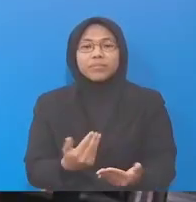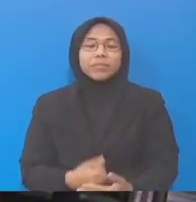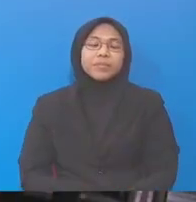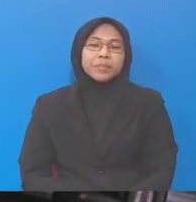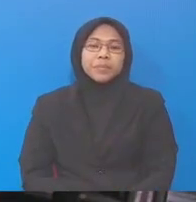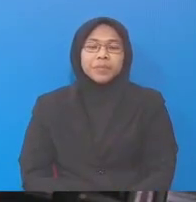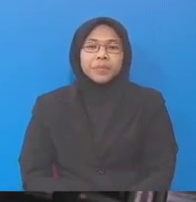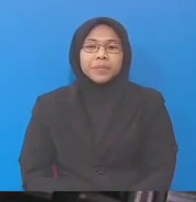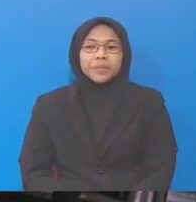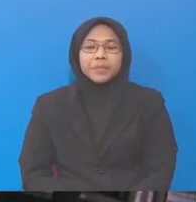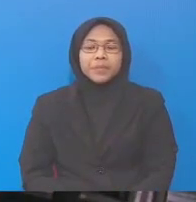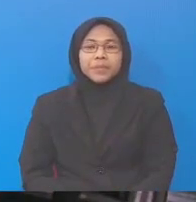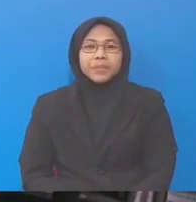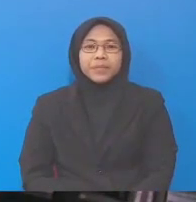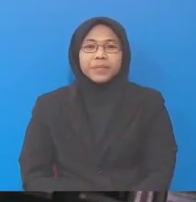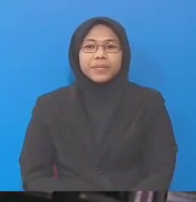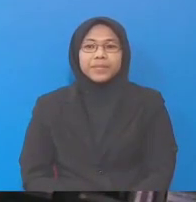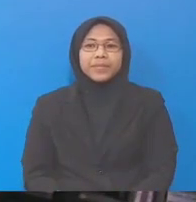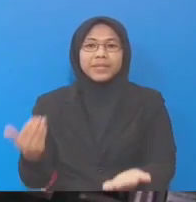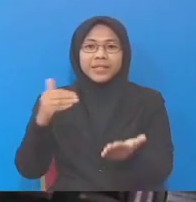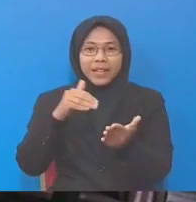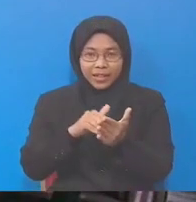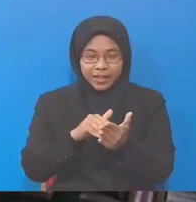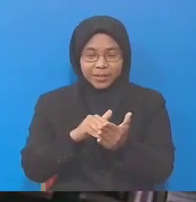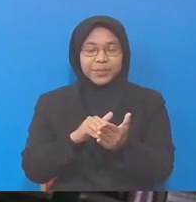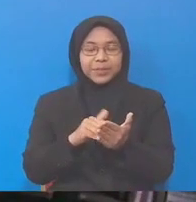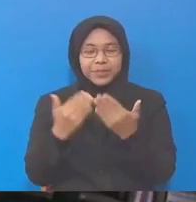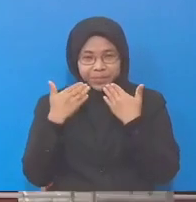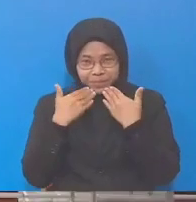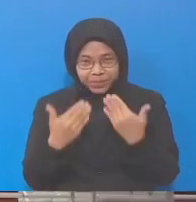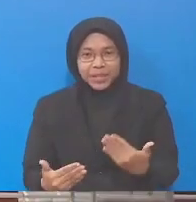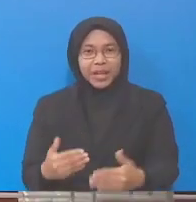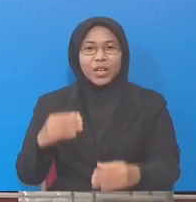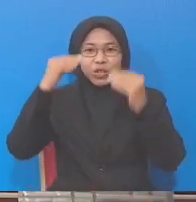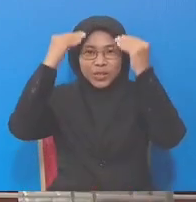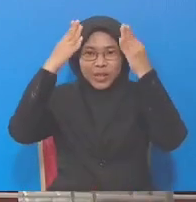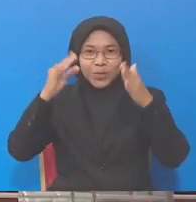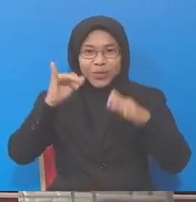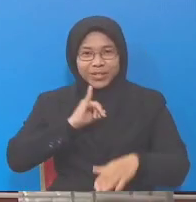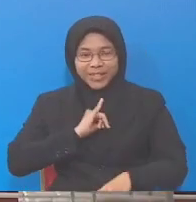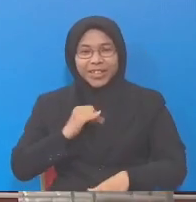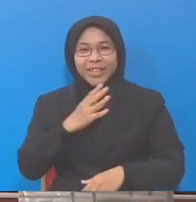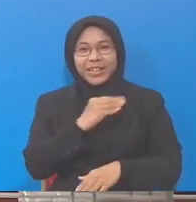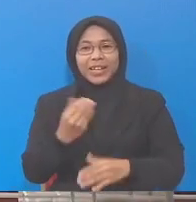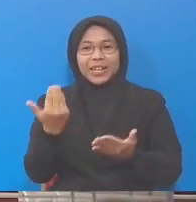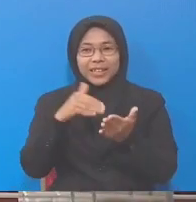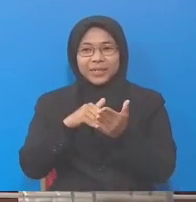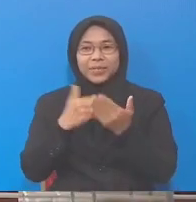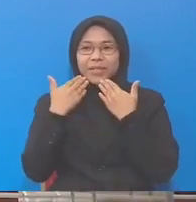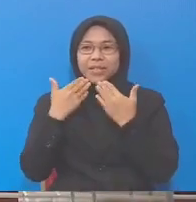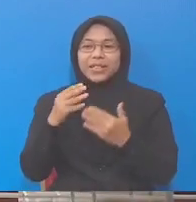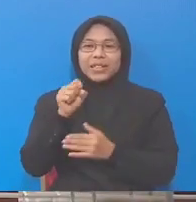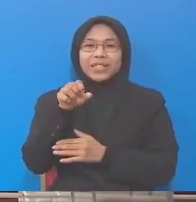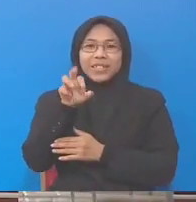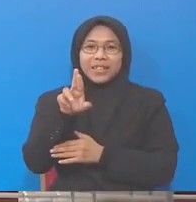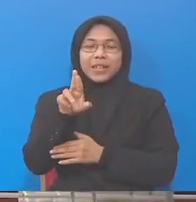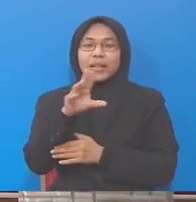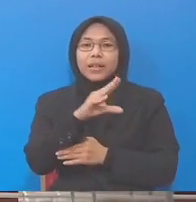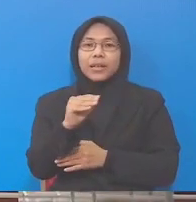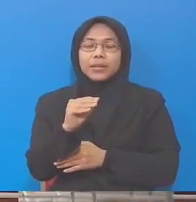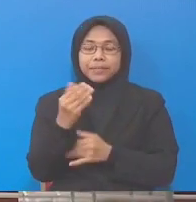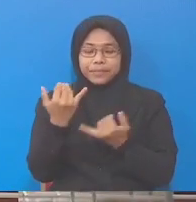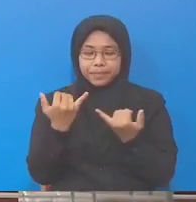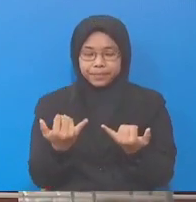tosca seorang lagi itu guru saya untuk Aceh yang memaksa Netter am ya mau